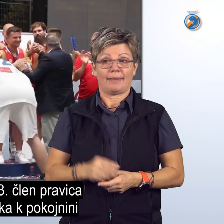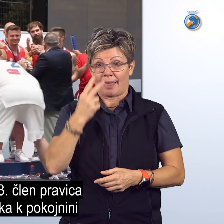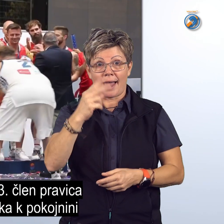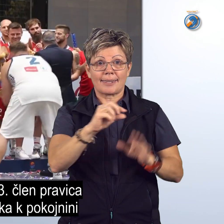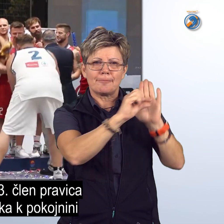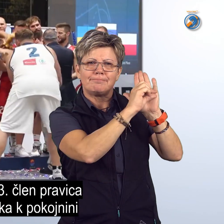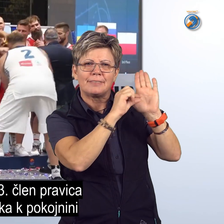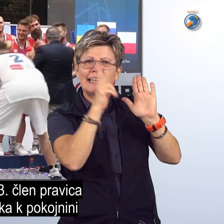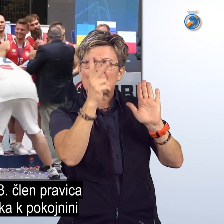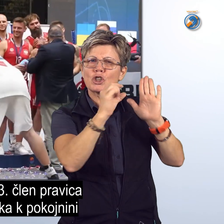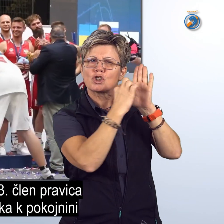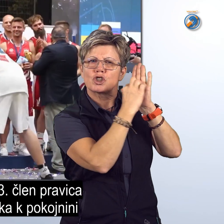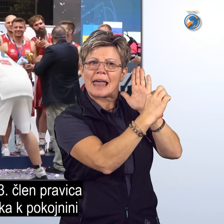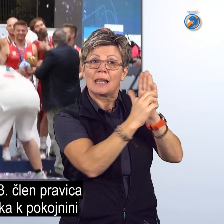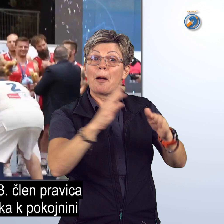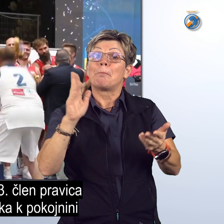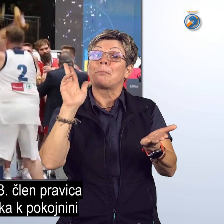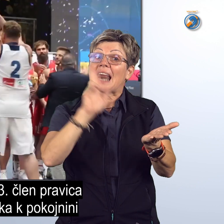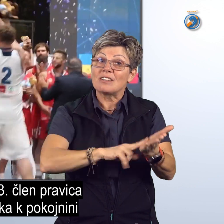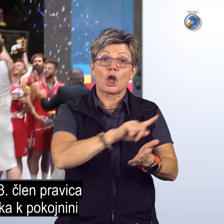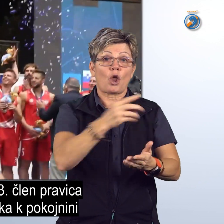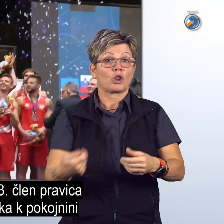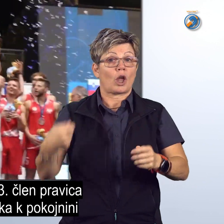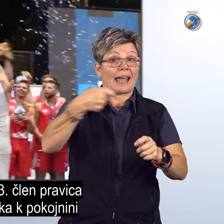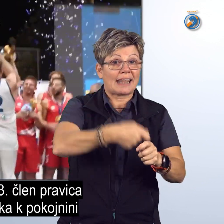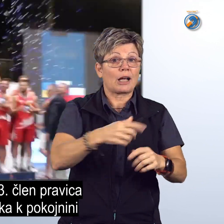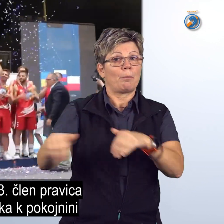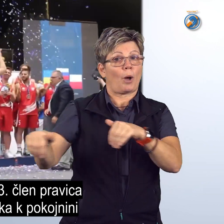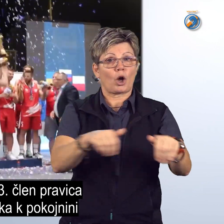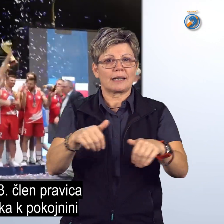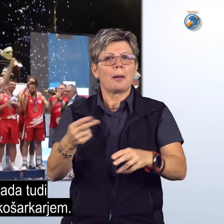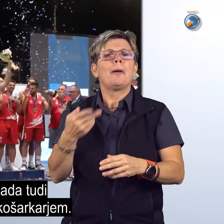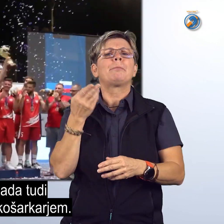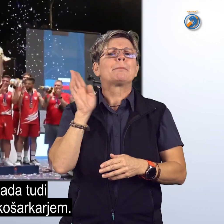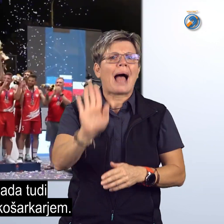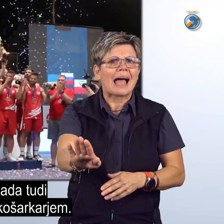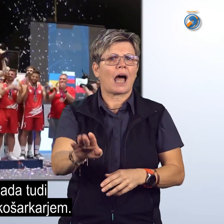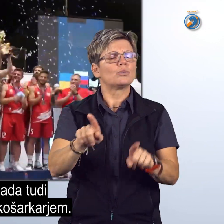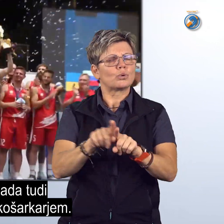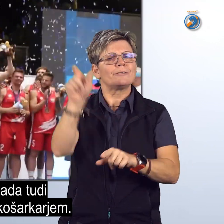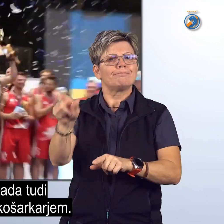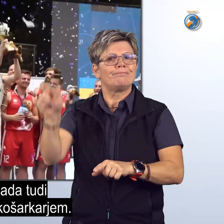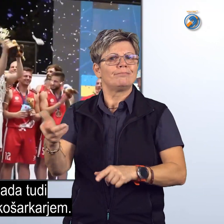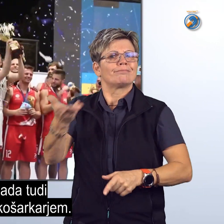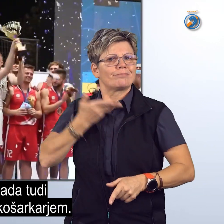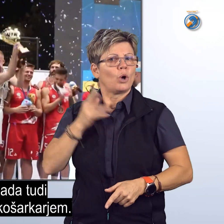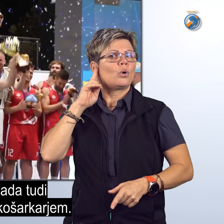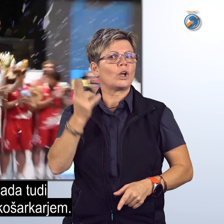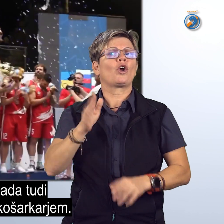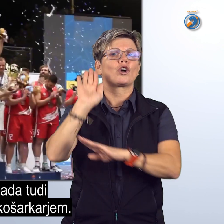prvenstvih, glede na 3. člen pravica do dodatka k pokojnini pripada tudi gluhim